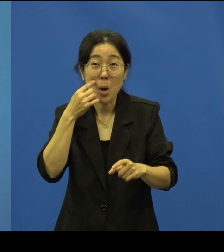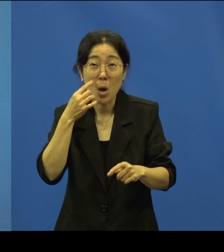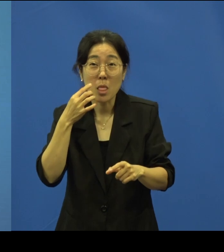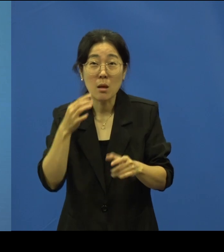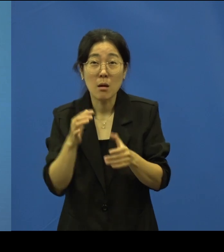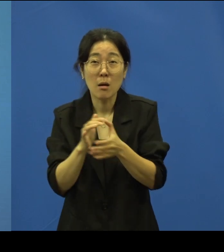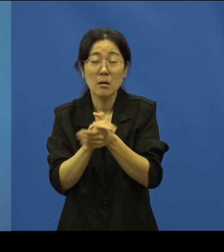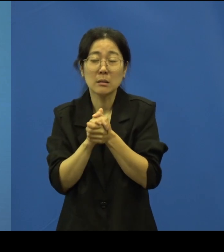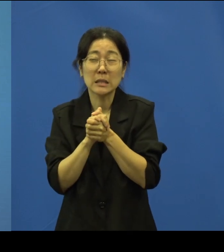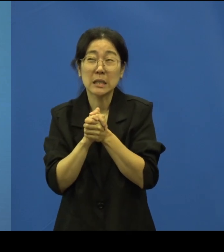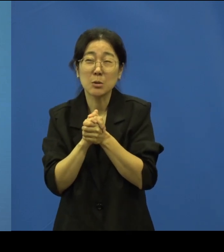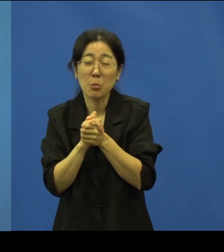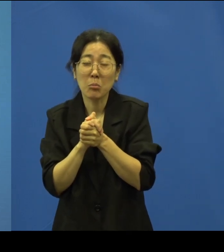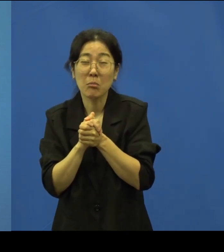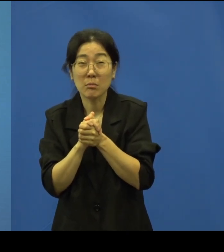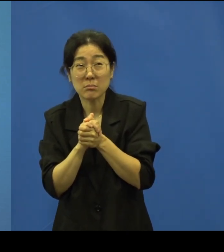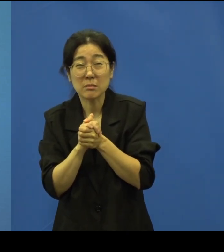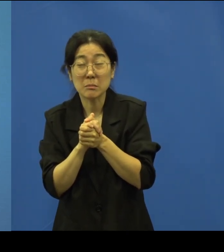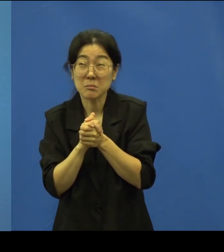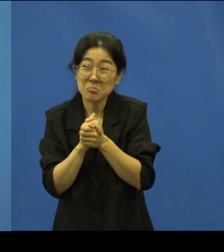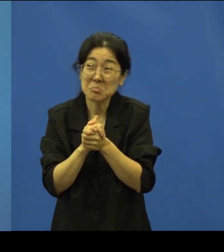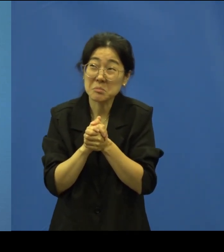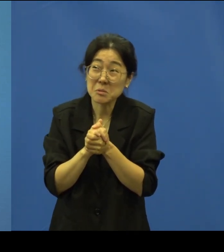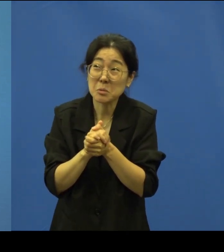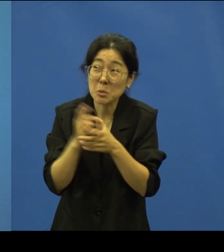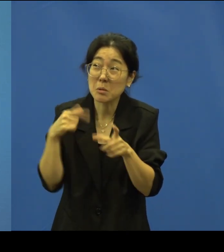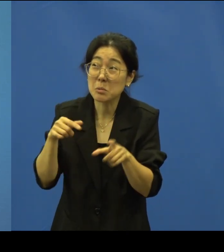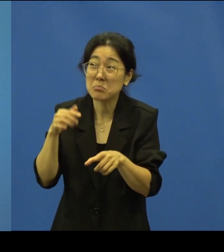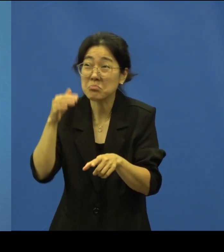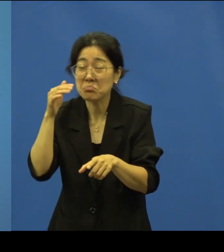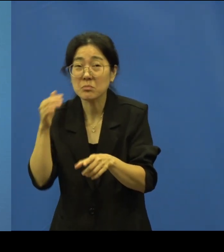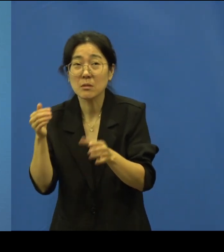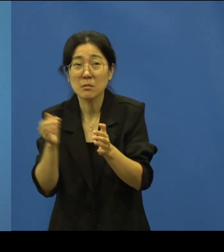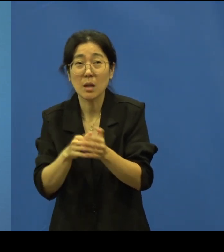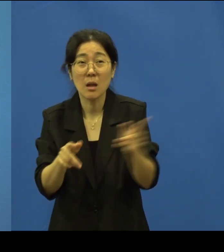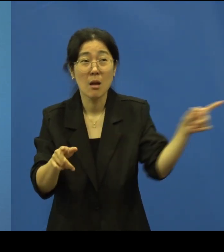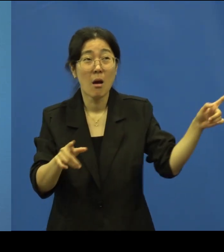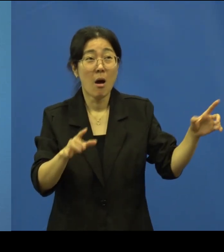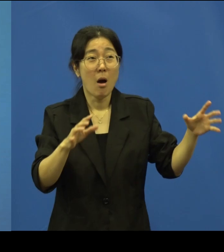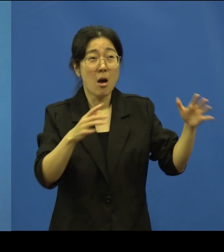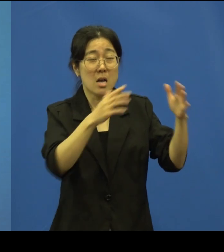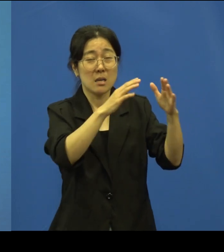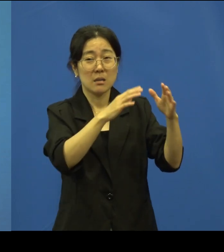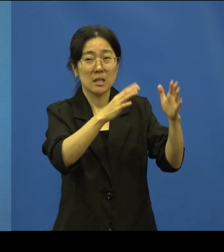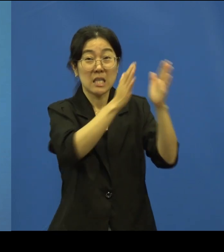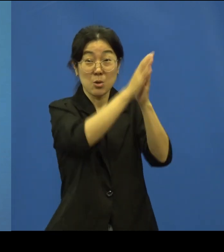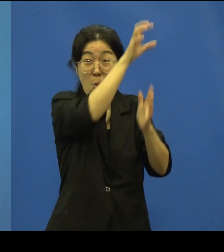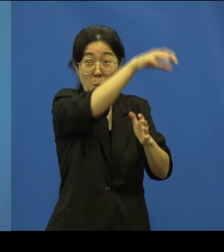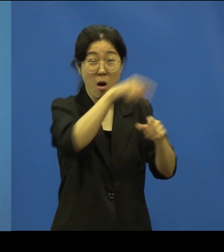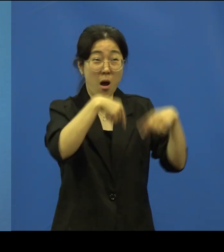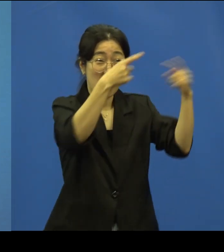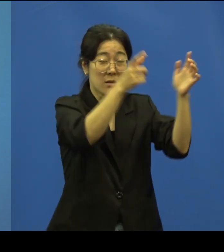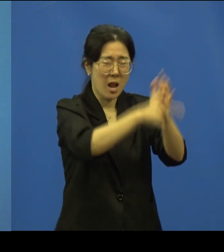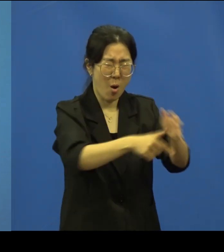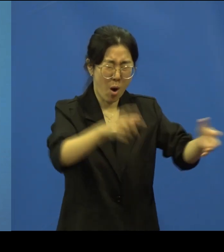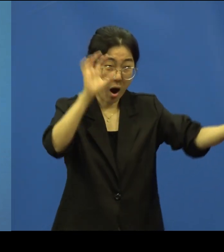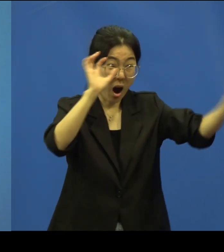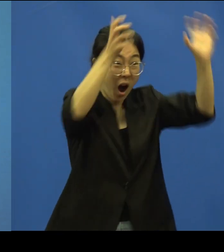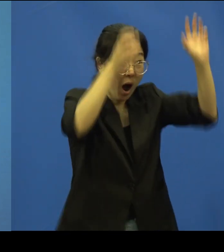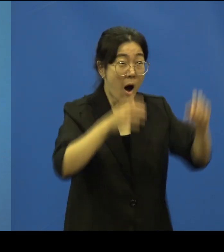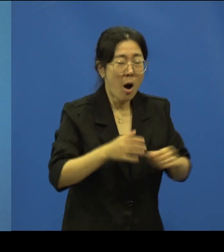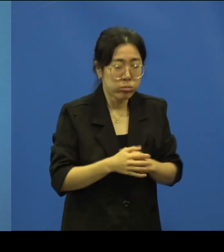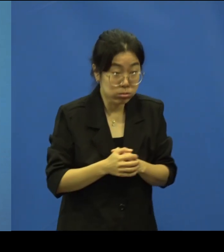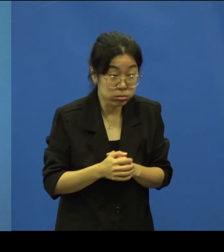안 나왔고 괴로워한 적은 있었지만 그때는 막 너무 충격이었어요. 그리고 이제 끝났는데 그때 새벽에 오전에